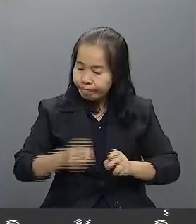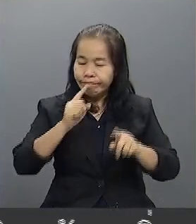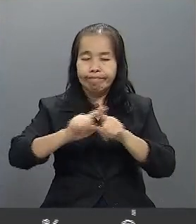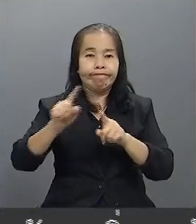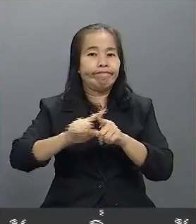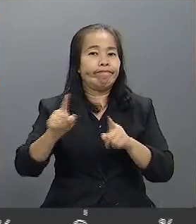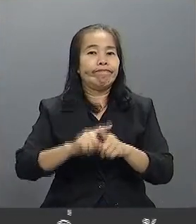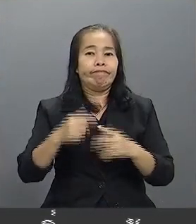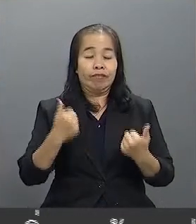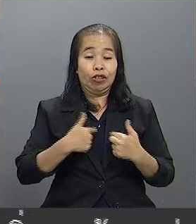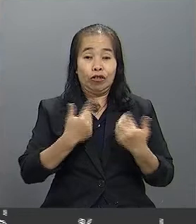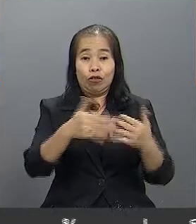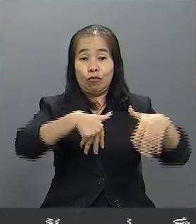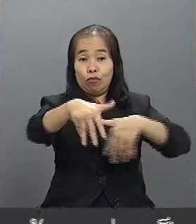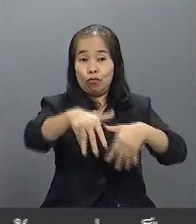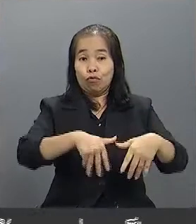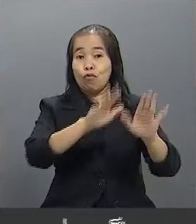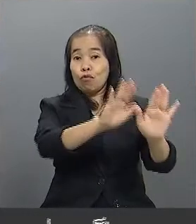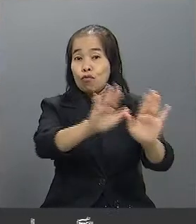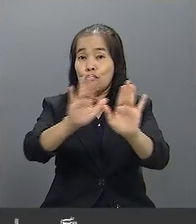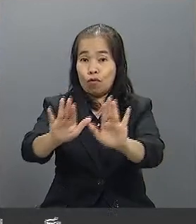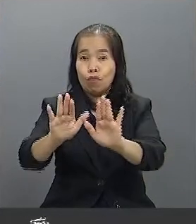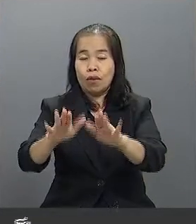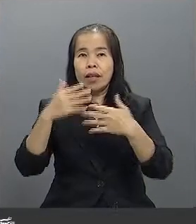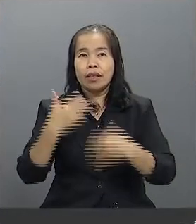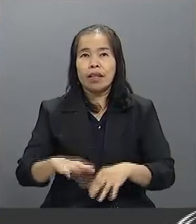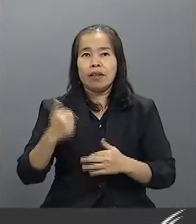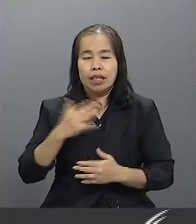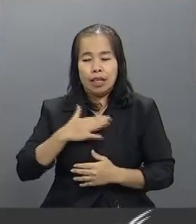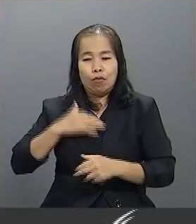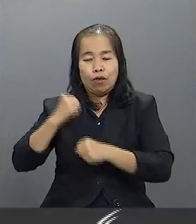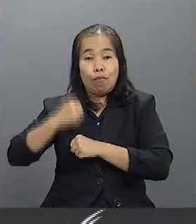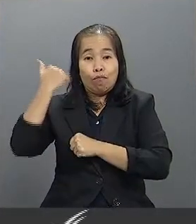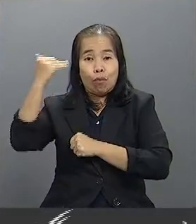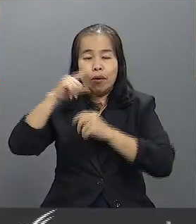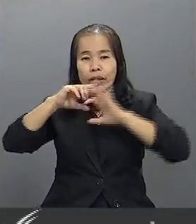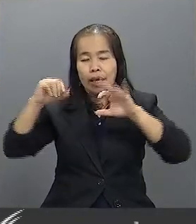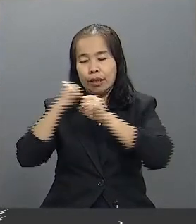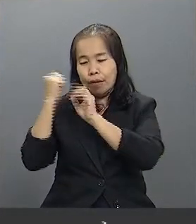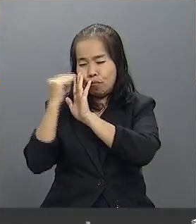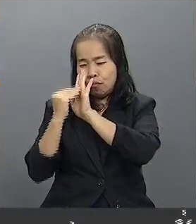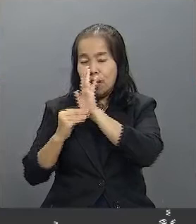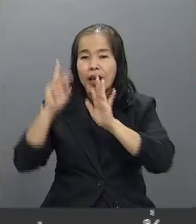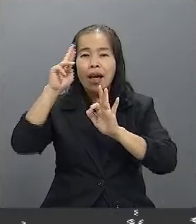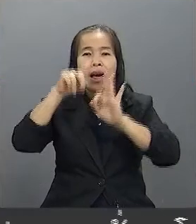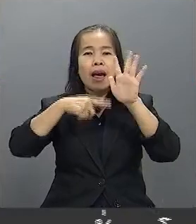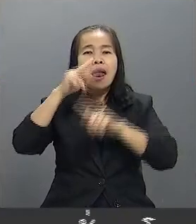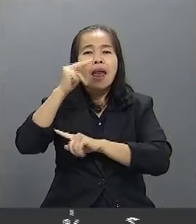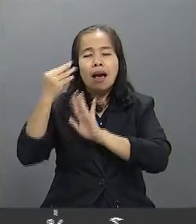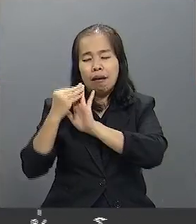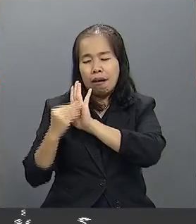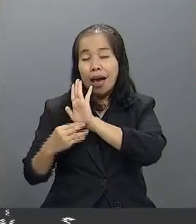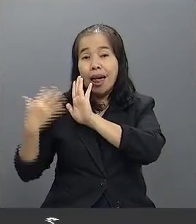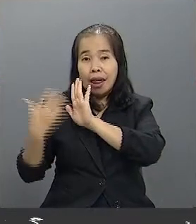นะครับแสดงข้อคิดเห็นตั้งแต่เรื่องการจะทำแผนไปเลยแล้วก็ในส่วนที่เป็นประเด็นข้ออมใหญ่ฯที่เกิดขึ้นในระหว่าง